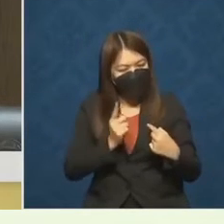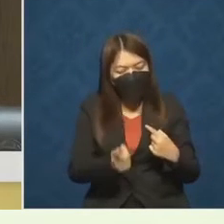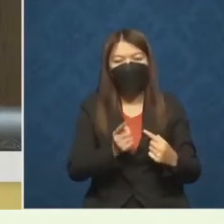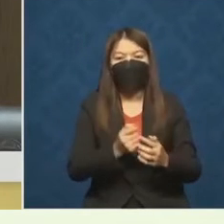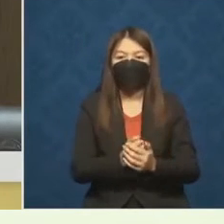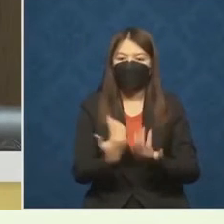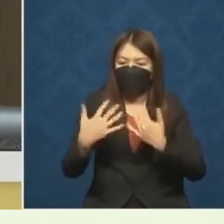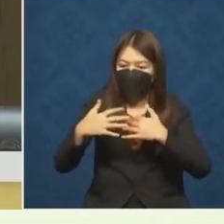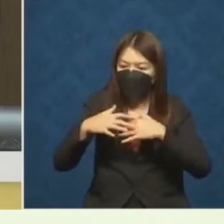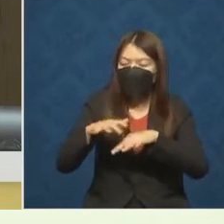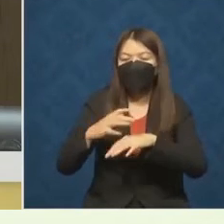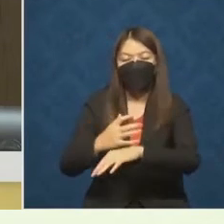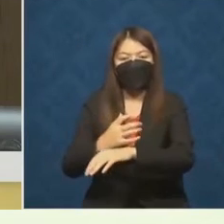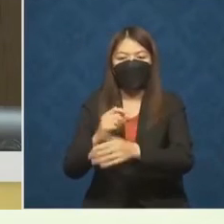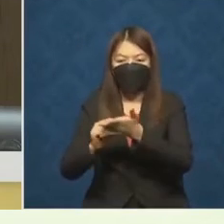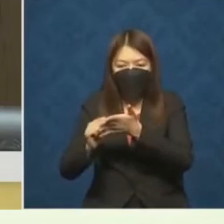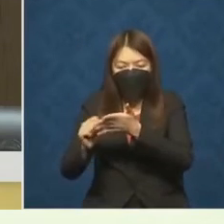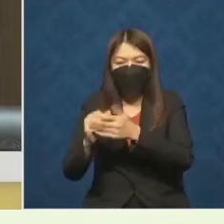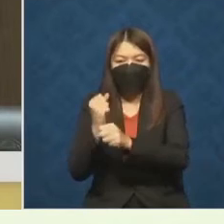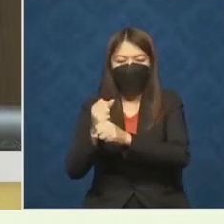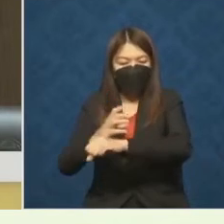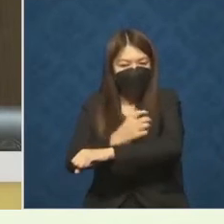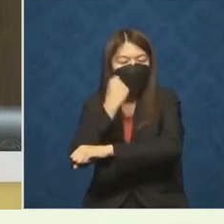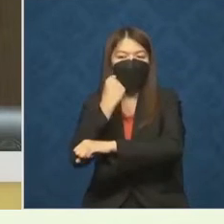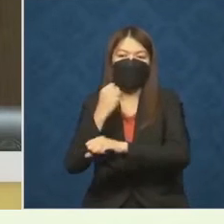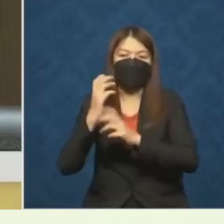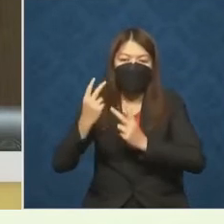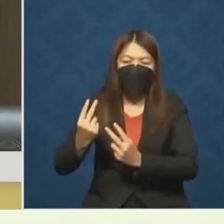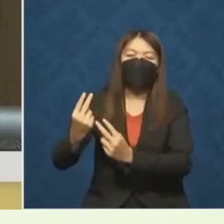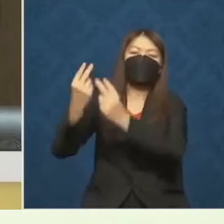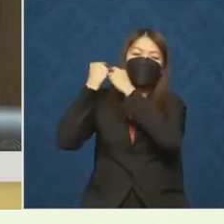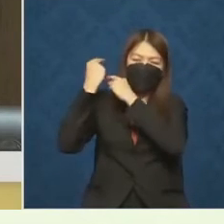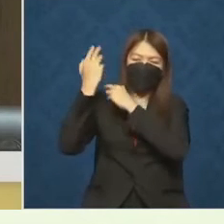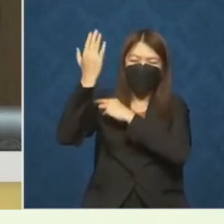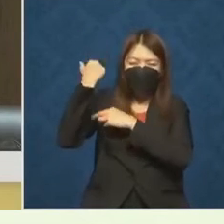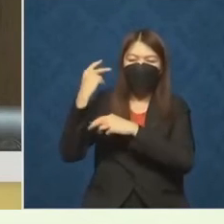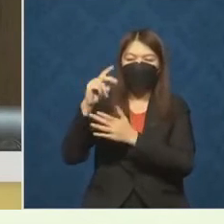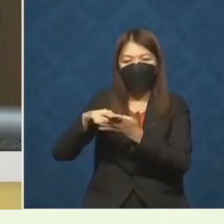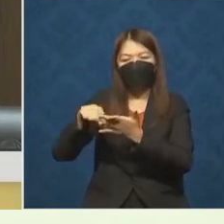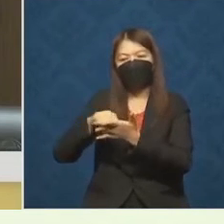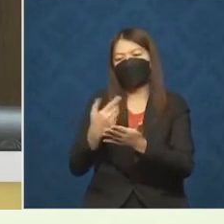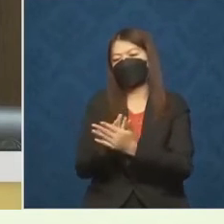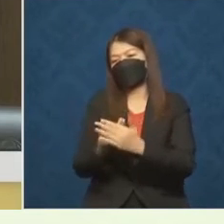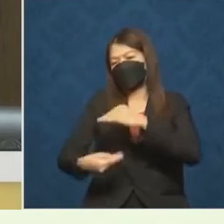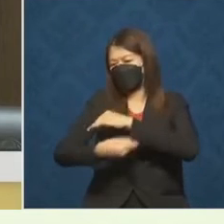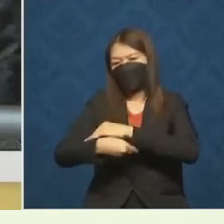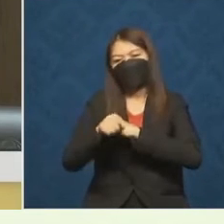จะไปรูปการเมืองการเลือกตั้งย้อนยุคไปสู่ระบบอุปถัมภ์และการใช้เงินเป็นหลักนะ